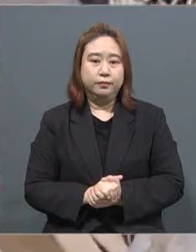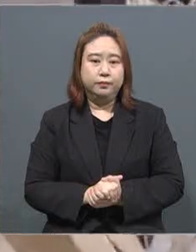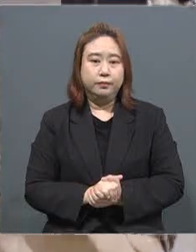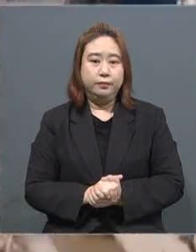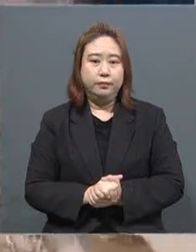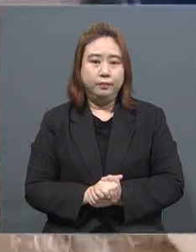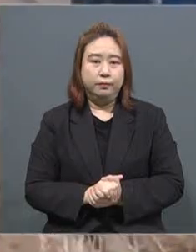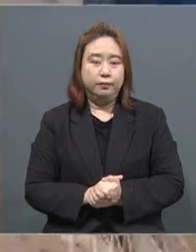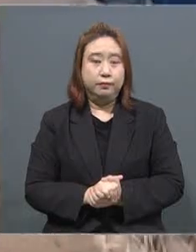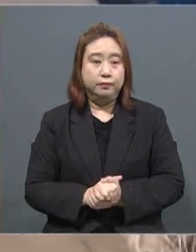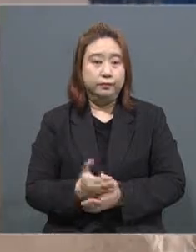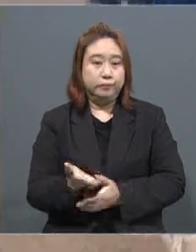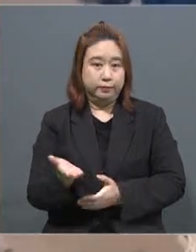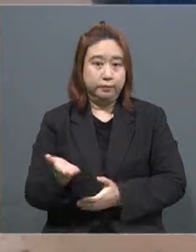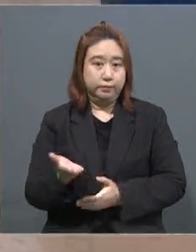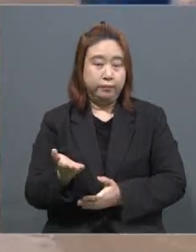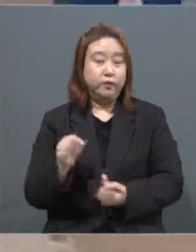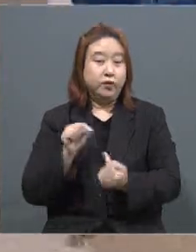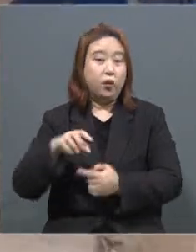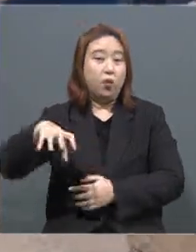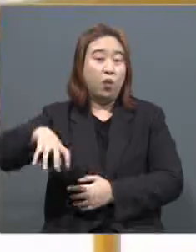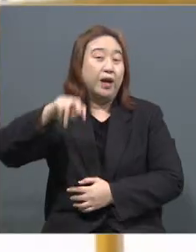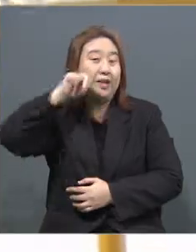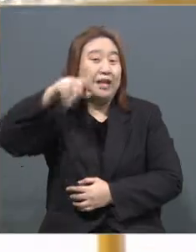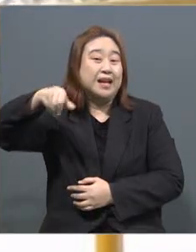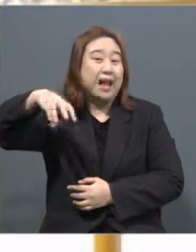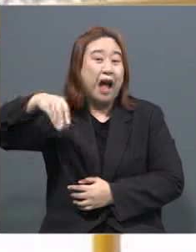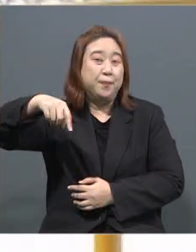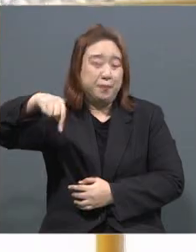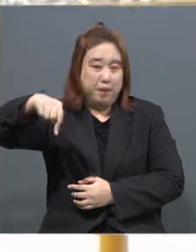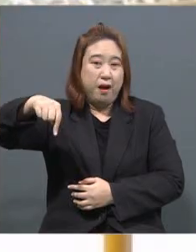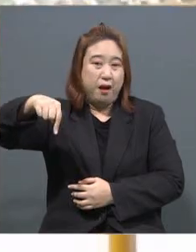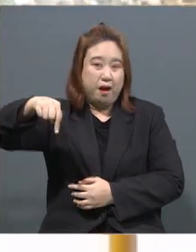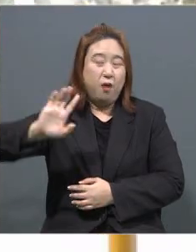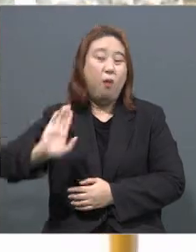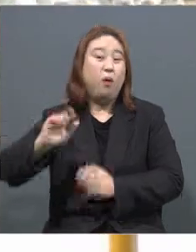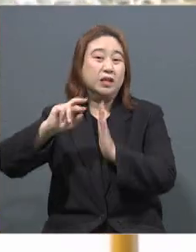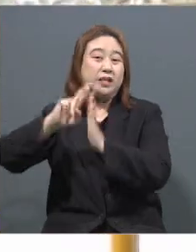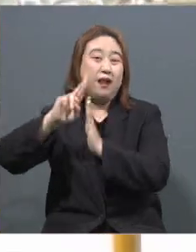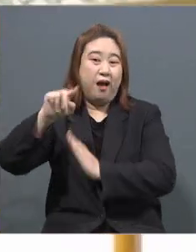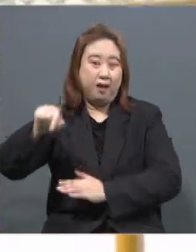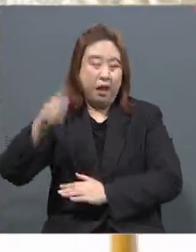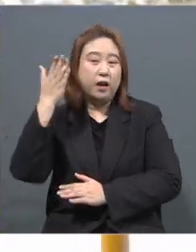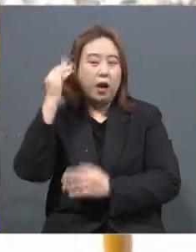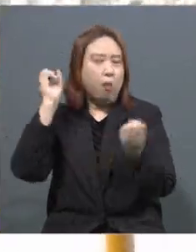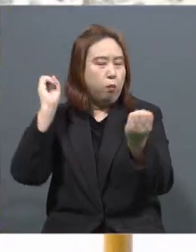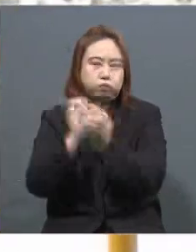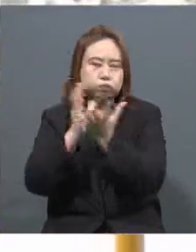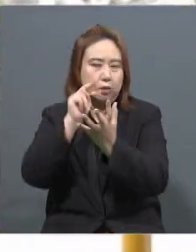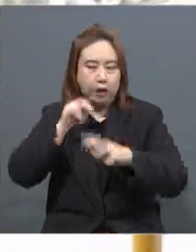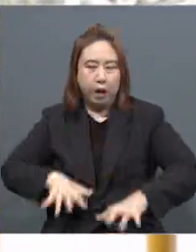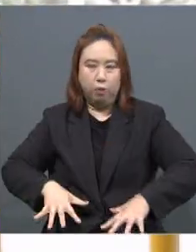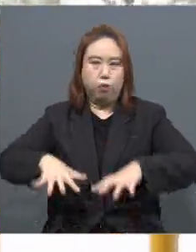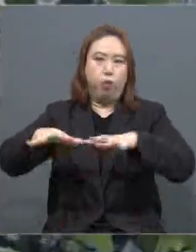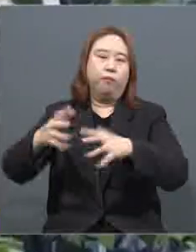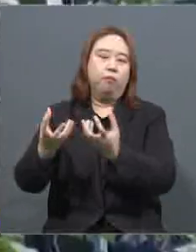นี่เป็นสภาพพื้นที่ภายในการประปาส่วนภูมิภาคสาขาแม่สายจังหวัดเชียงรายนะครับที่เสียหายหนักจากอุทกภัยโดยเฉพาะโร